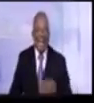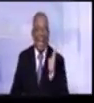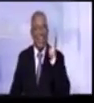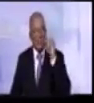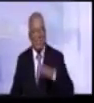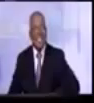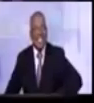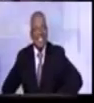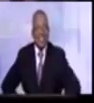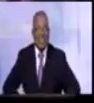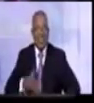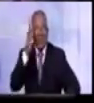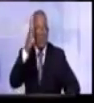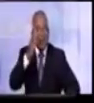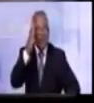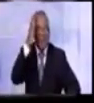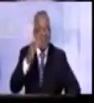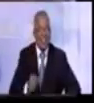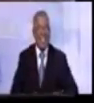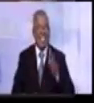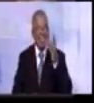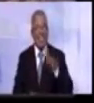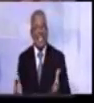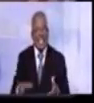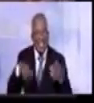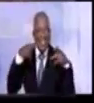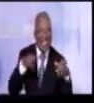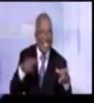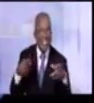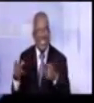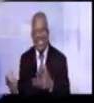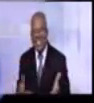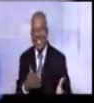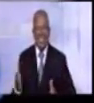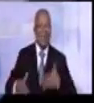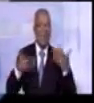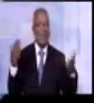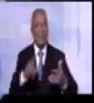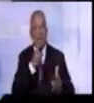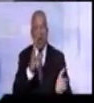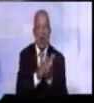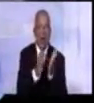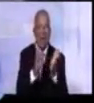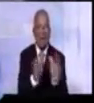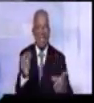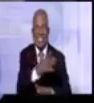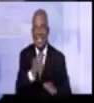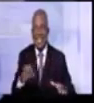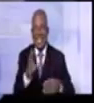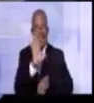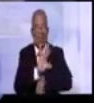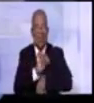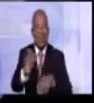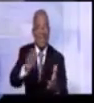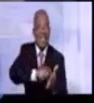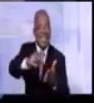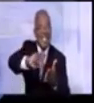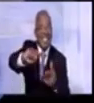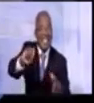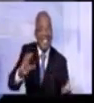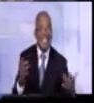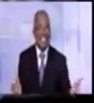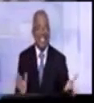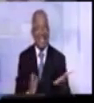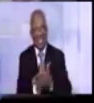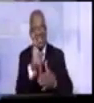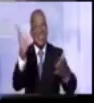François Hollande, qui a tenu à le signifier dans le livre d'or qu'il a signé sur le stand de la Côte d'Ivoire. Des mots d'encouragement qui ont satisfait les élus locaux ivoiriens qui entendent